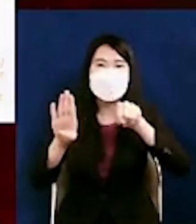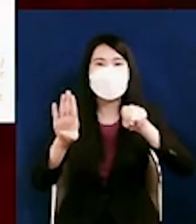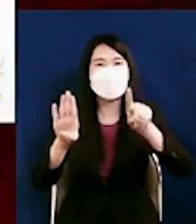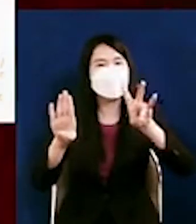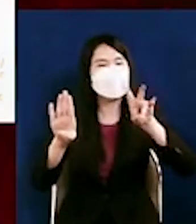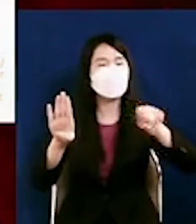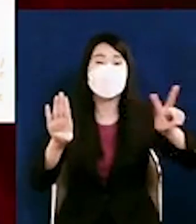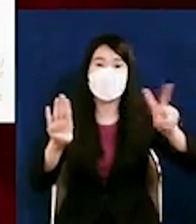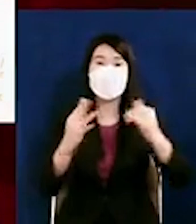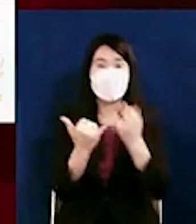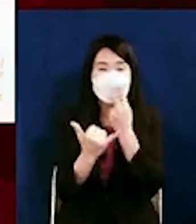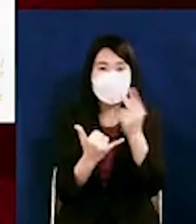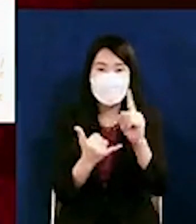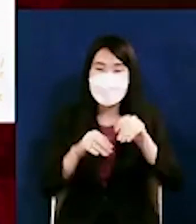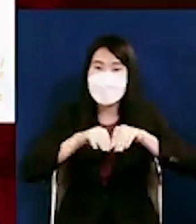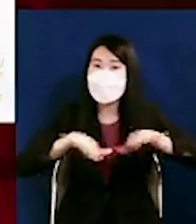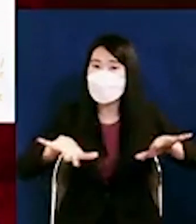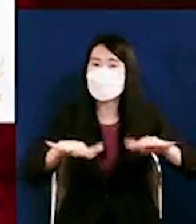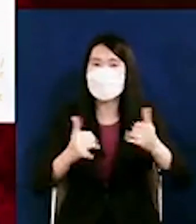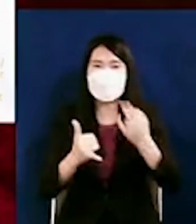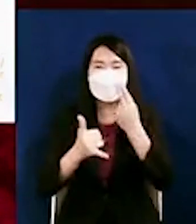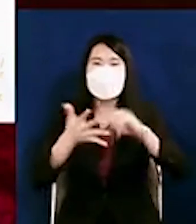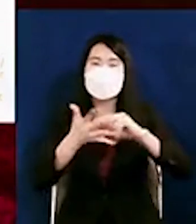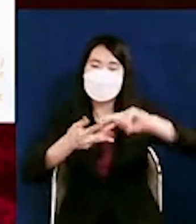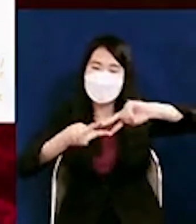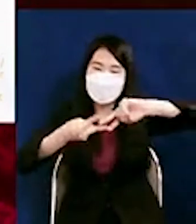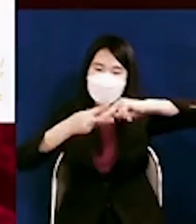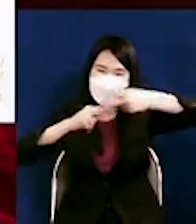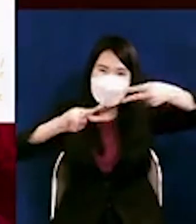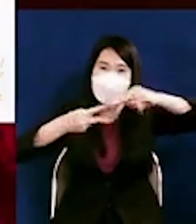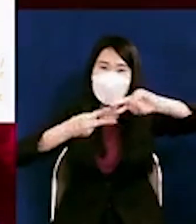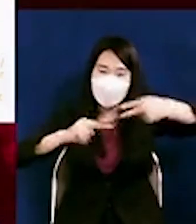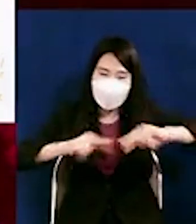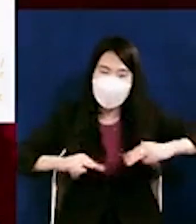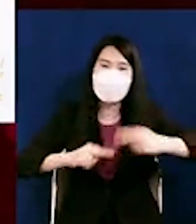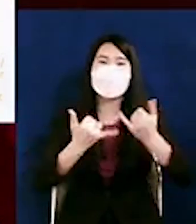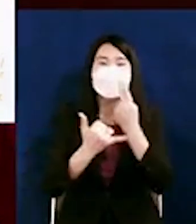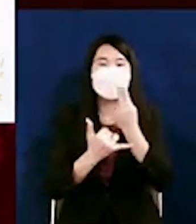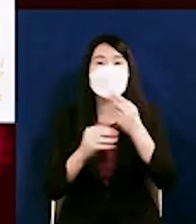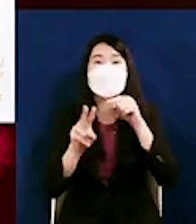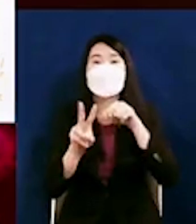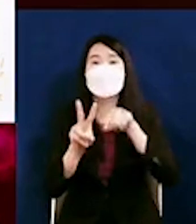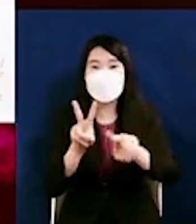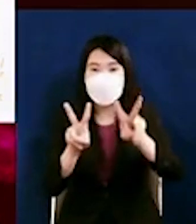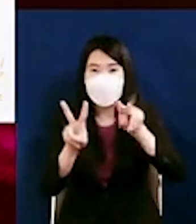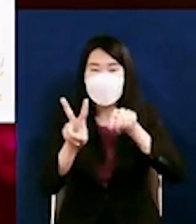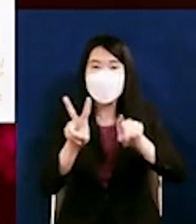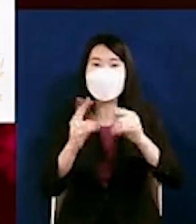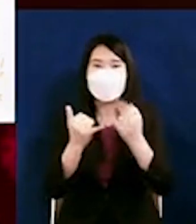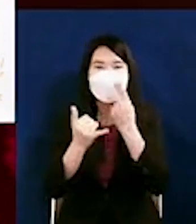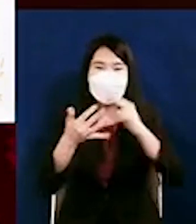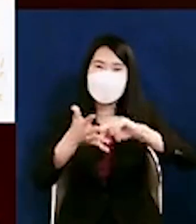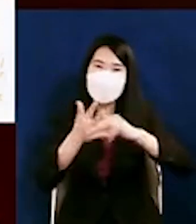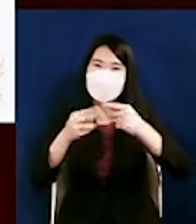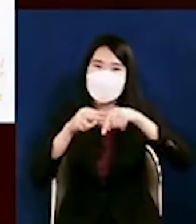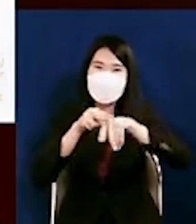ทีนี้ครับมันก็มีตระกูลลูกหลานของมันออกมานะครับจากจุด2เนี่ยมันก็เลยมีไส้ต่อไป